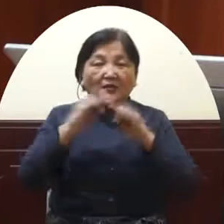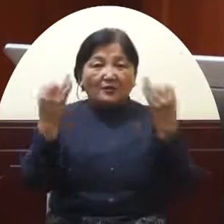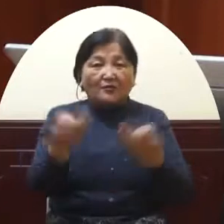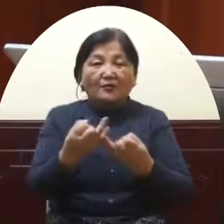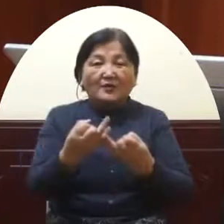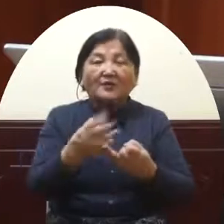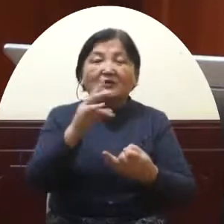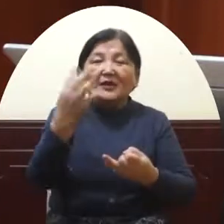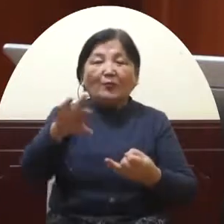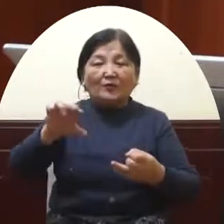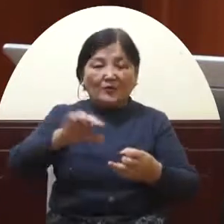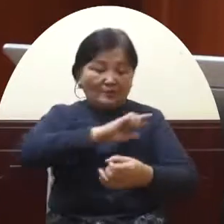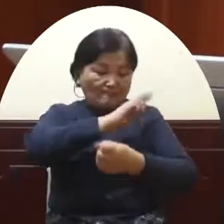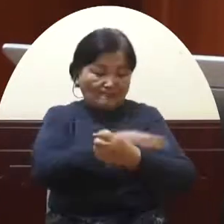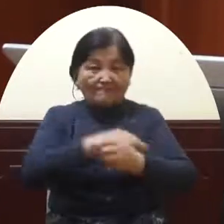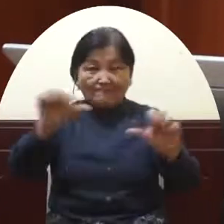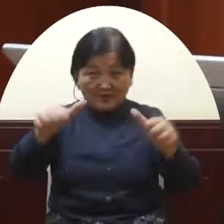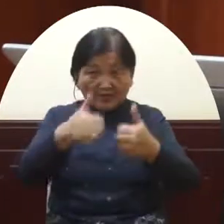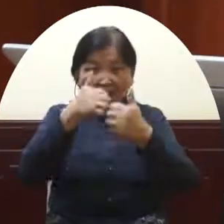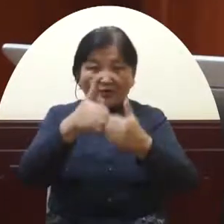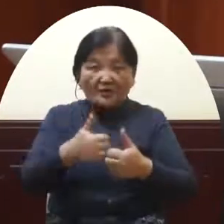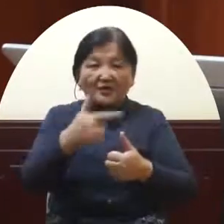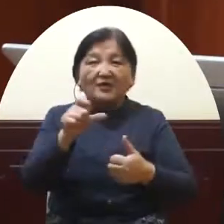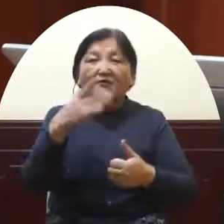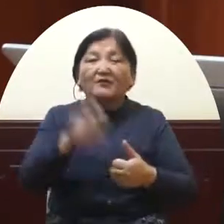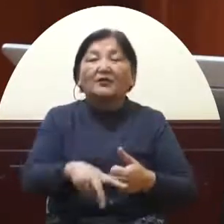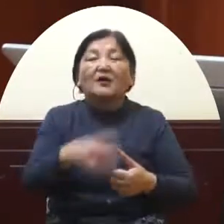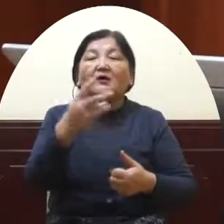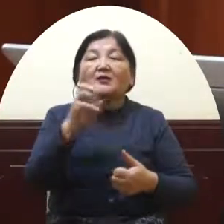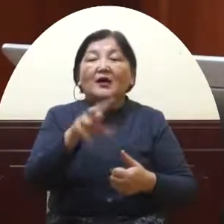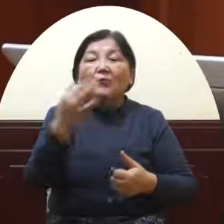төрийн намуудыг төлөвшүүлэх хэрэгтэй юм байна. Улс төрийн намуудыг төлөвшүүлэх юм бол